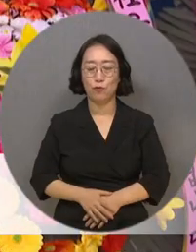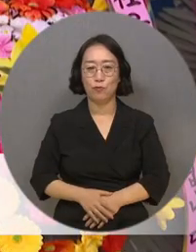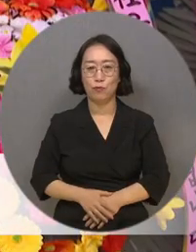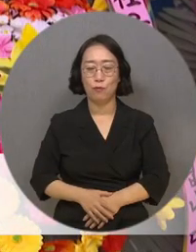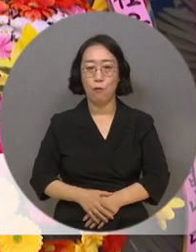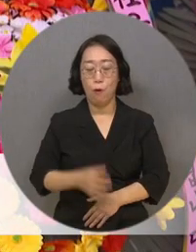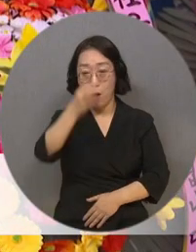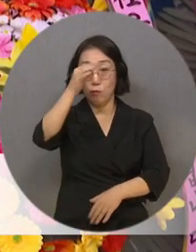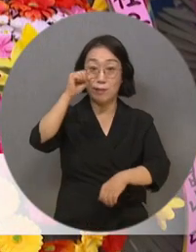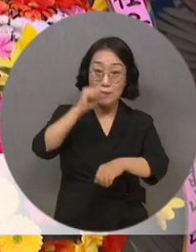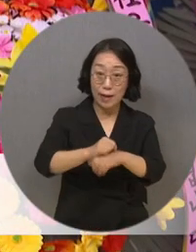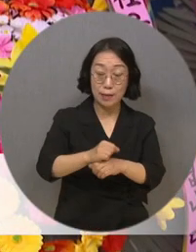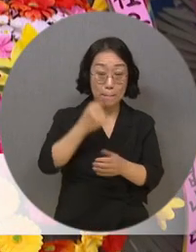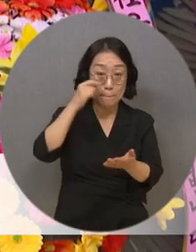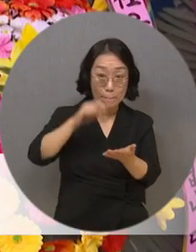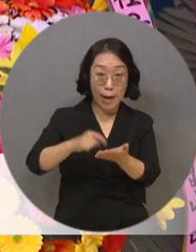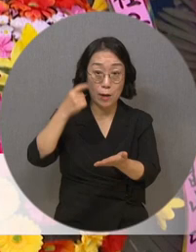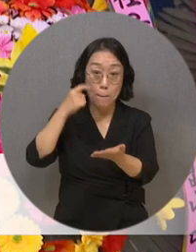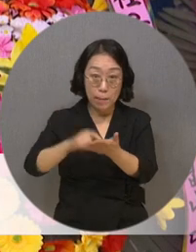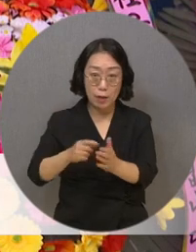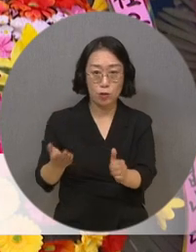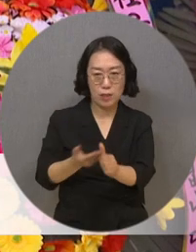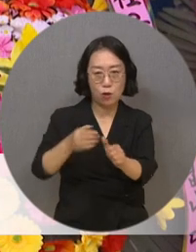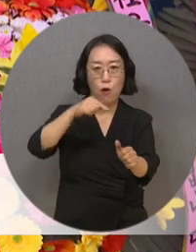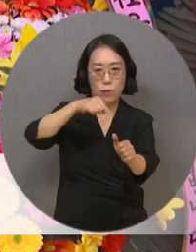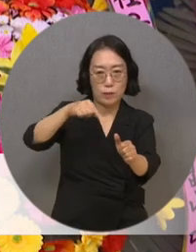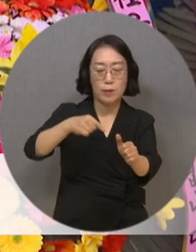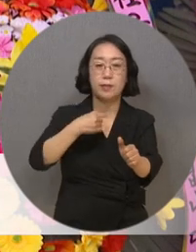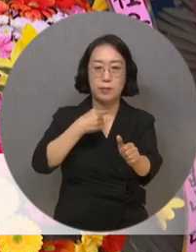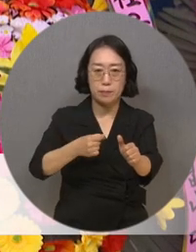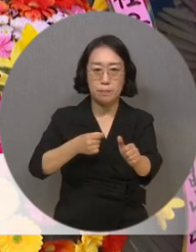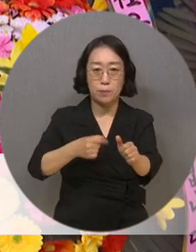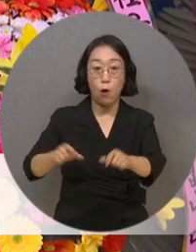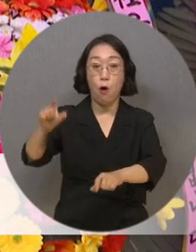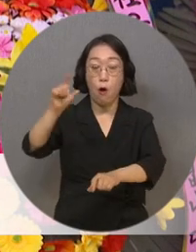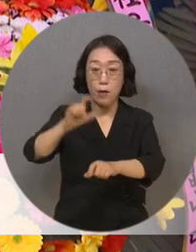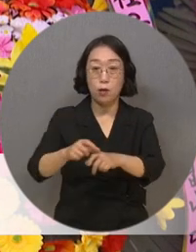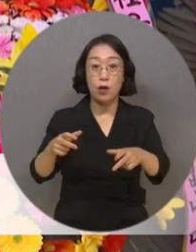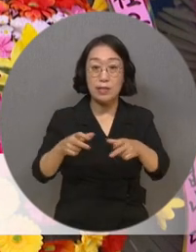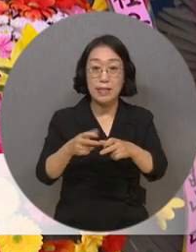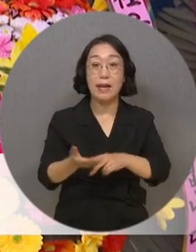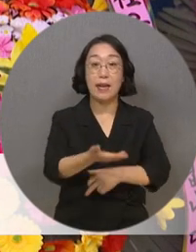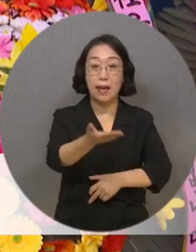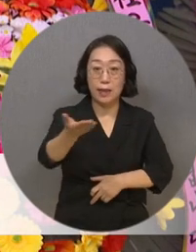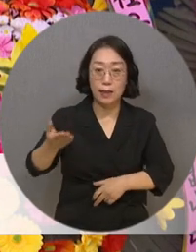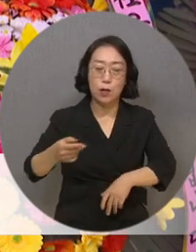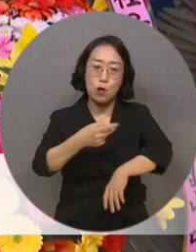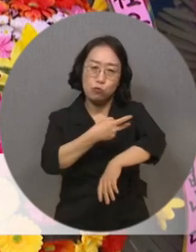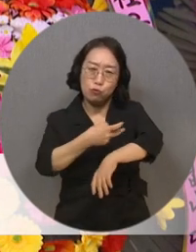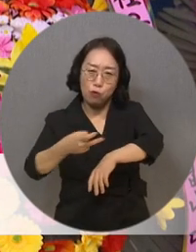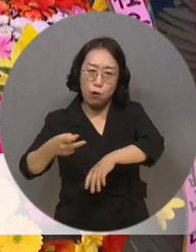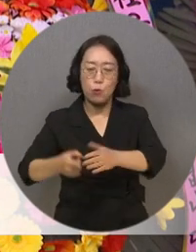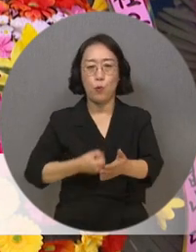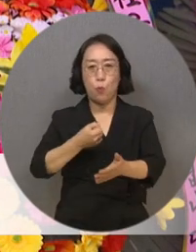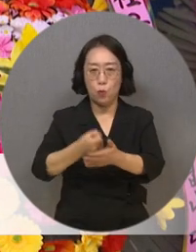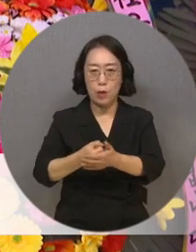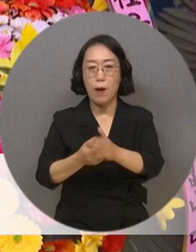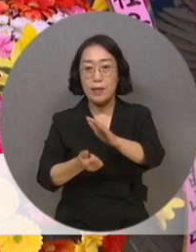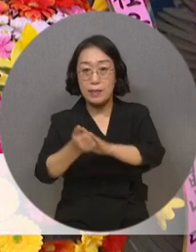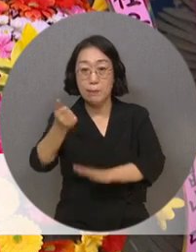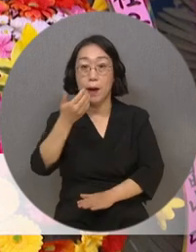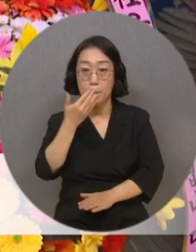엘리트 선수들을 조기에 발굴하여 육성하도록 하겠습니다. 그와 더불어 장애인들이 수영을 통해 용기와 희망을 가질 수